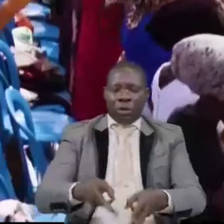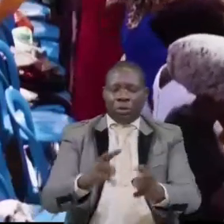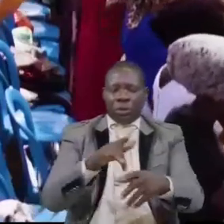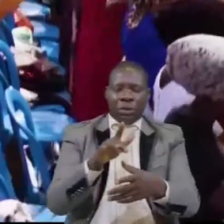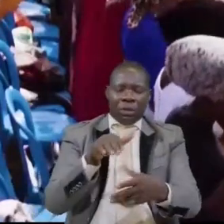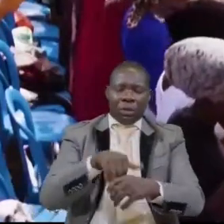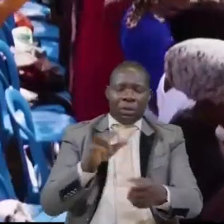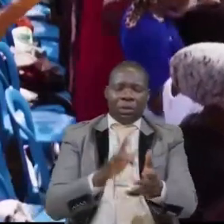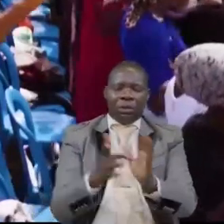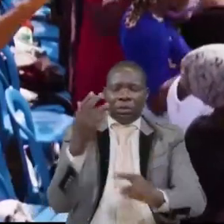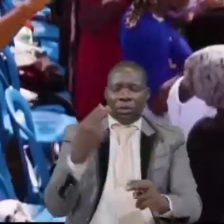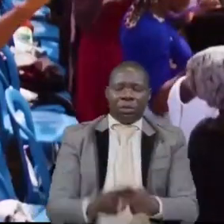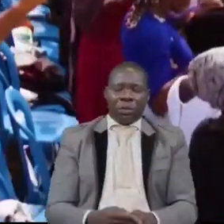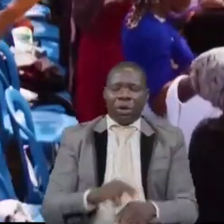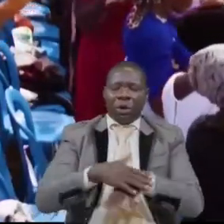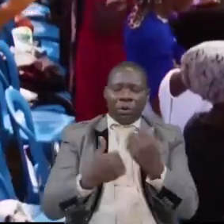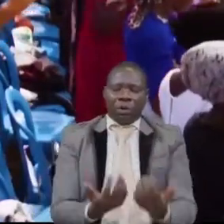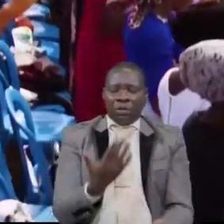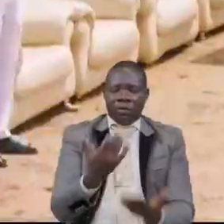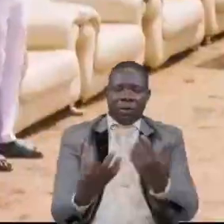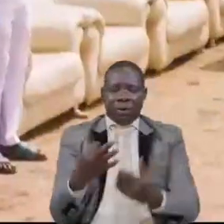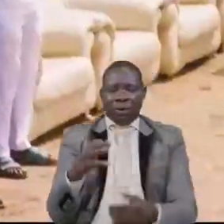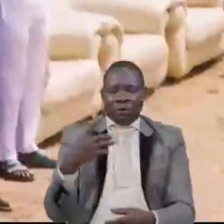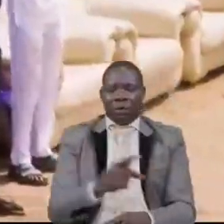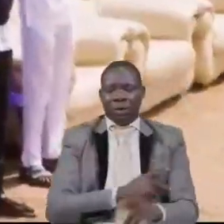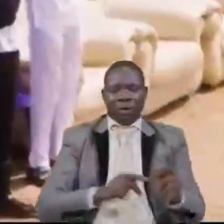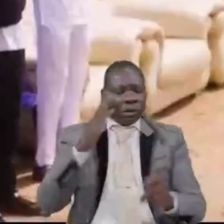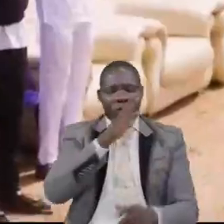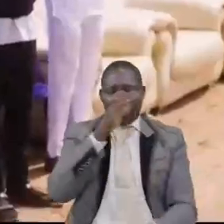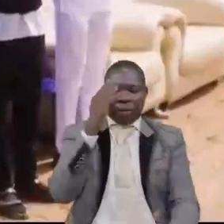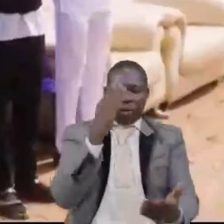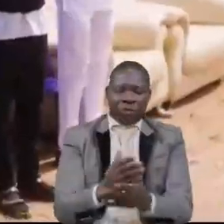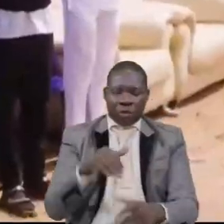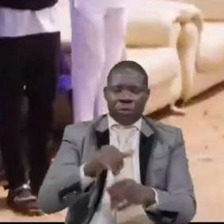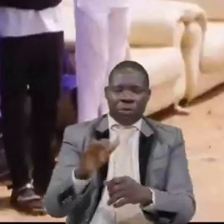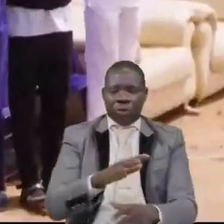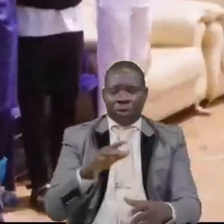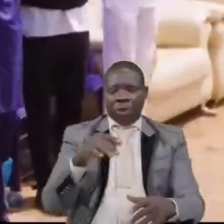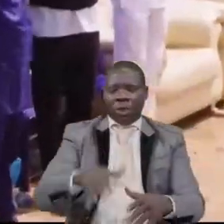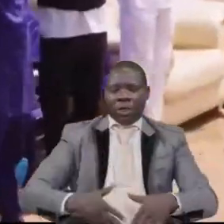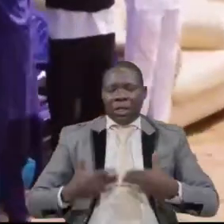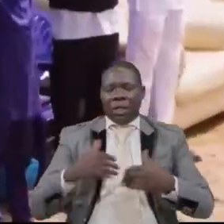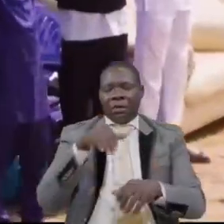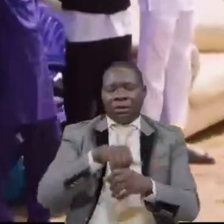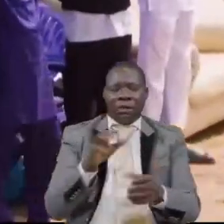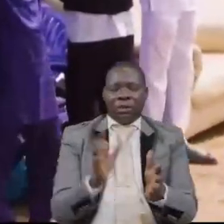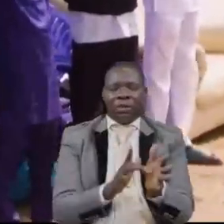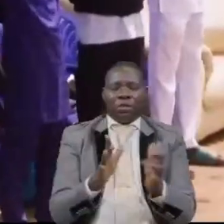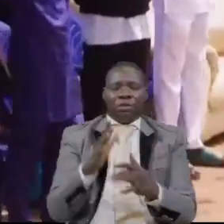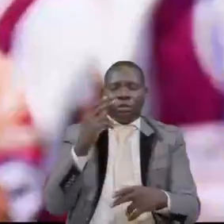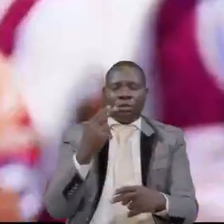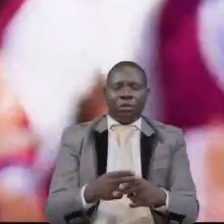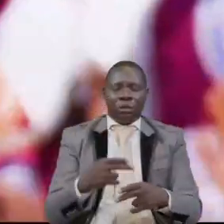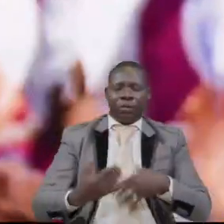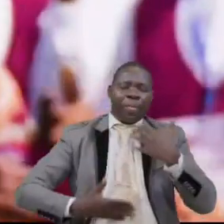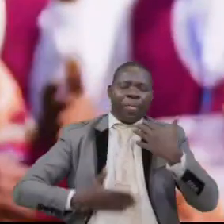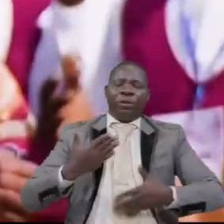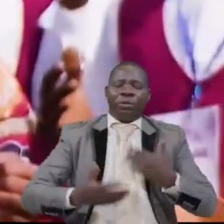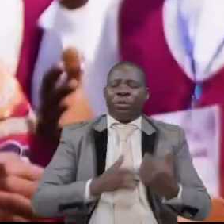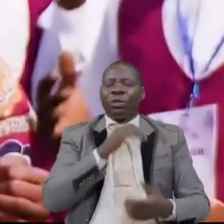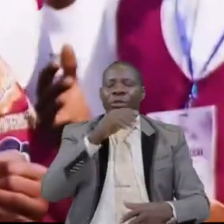Toutes les fournaises seront éteintes devant vous. La joie